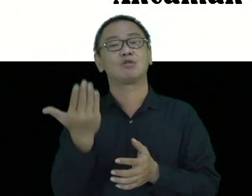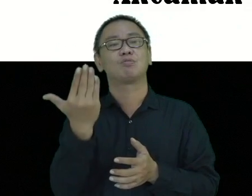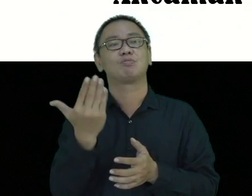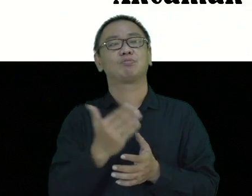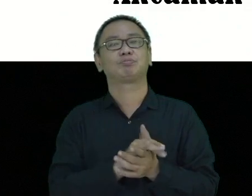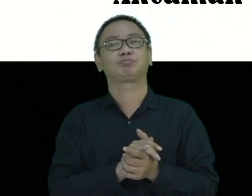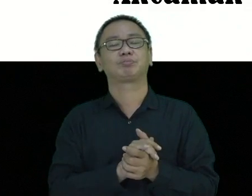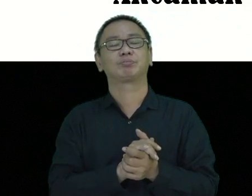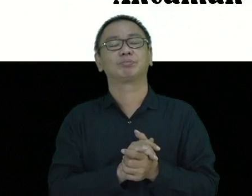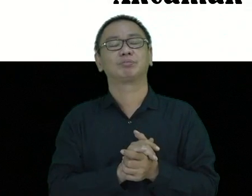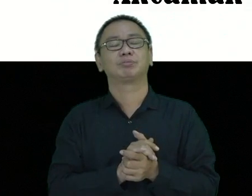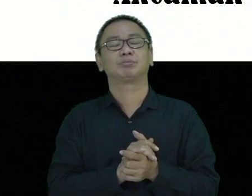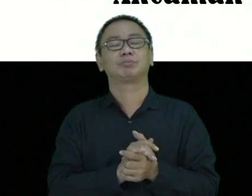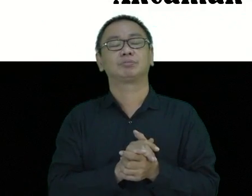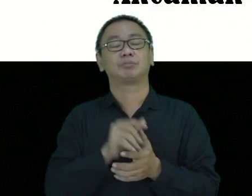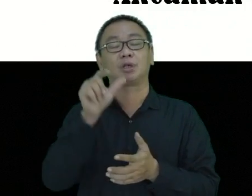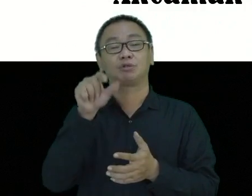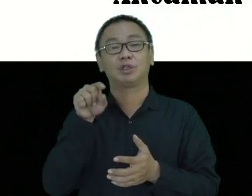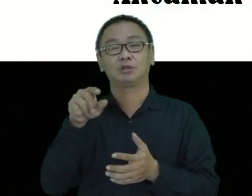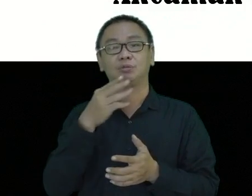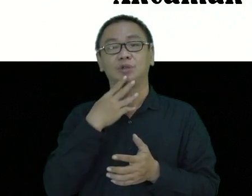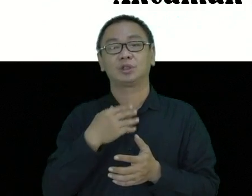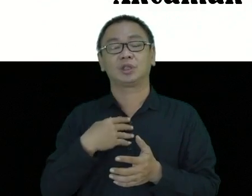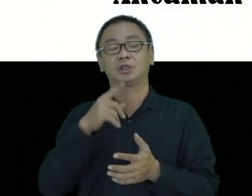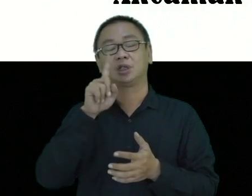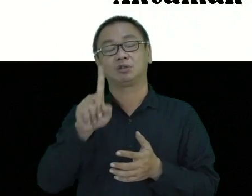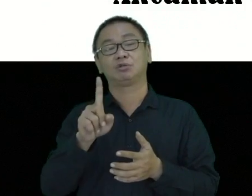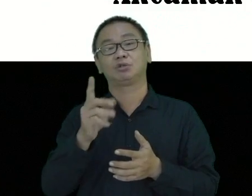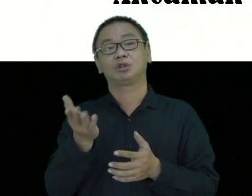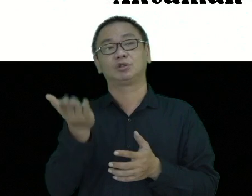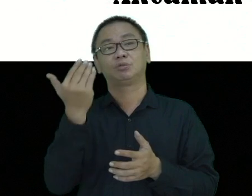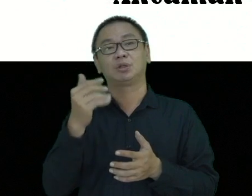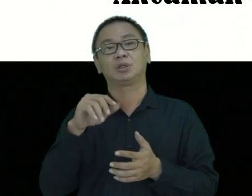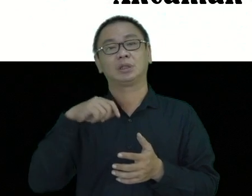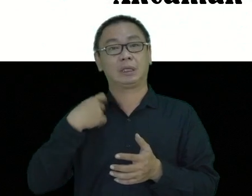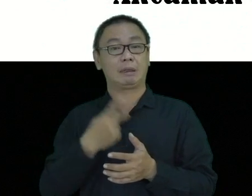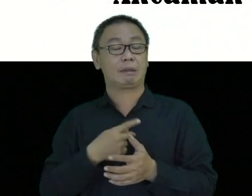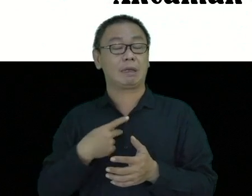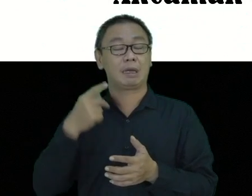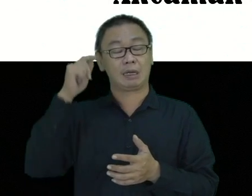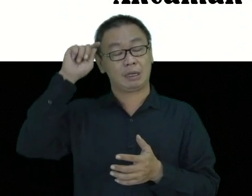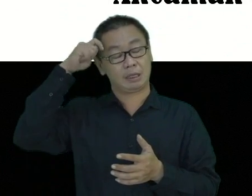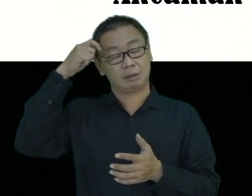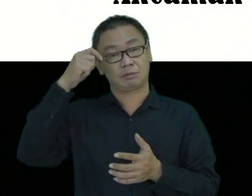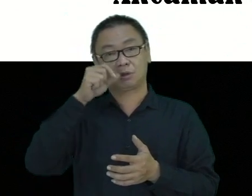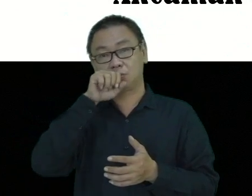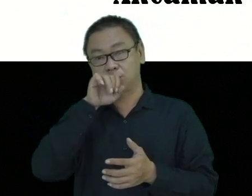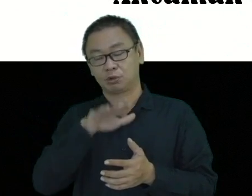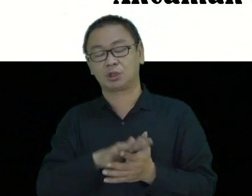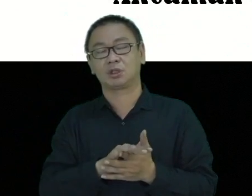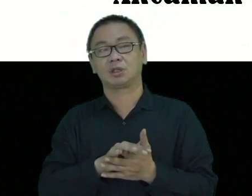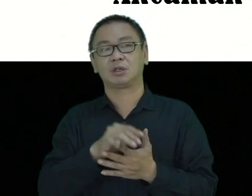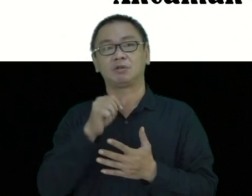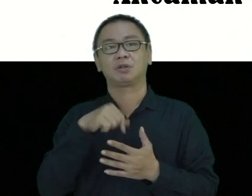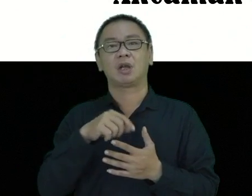itu memiliki satu kehidupan yang daripada Allah, itu yang pertama. Dan kita juga ingat ketika menghembuskan nafas ini, apa